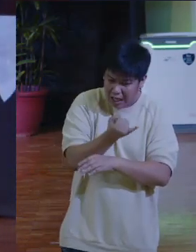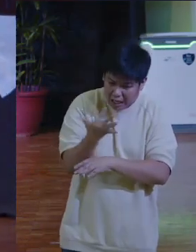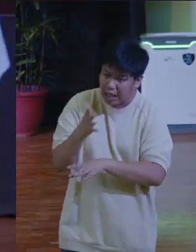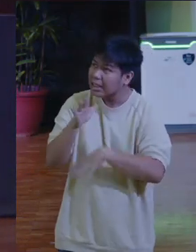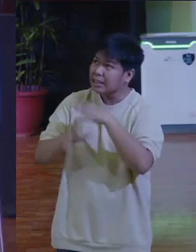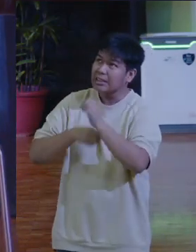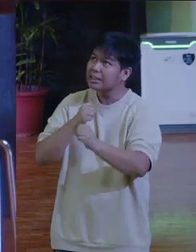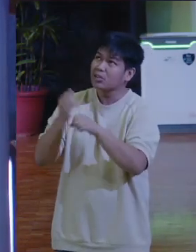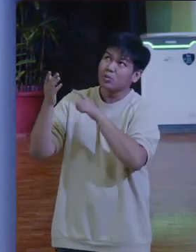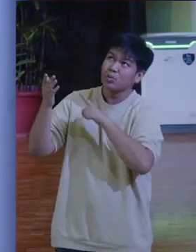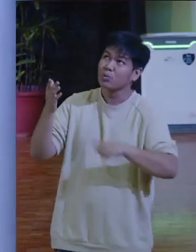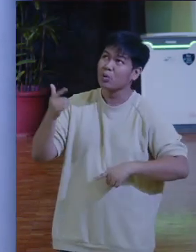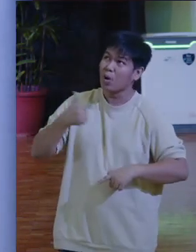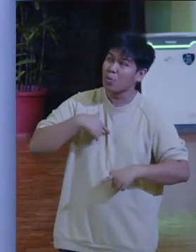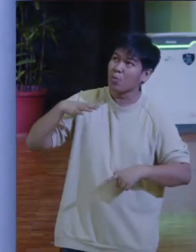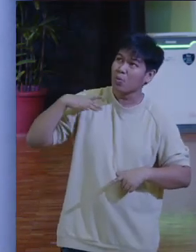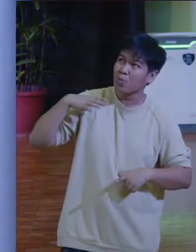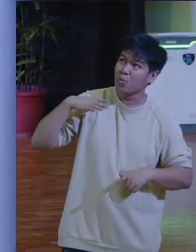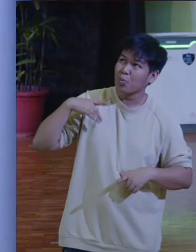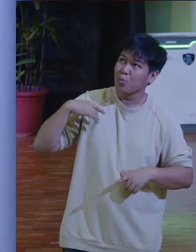ba ito, Panginoon?